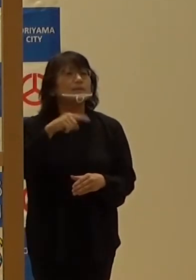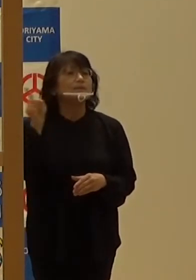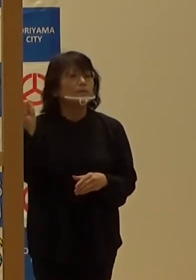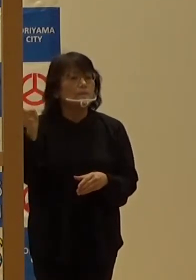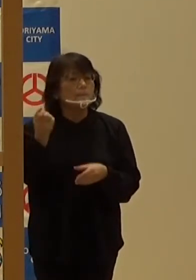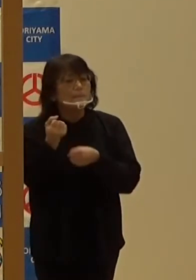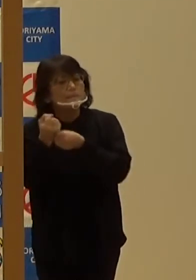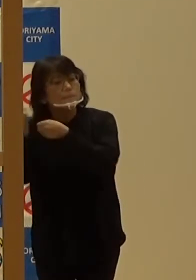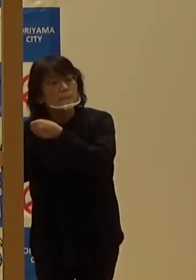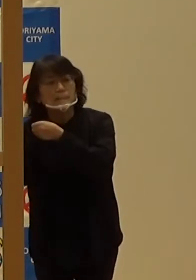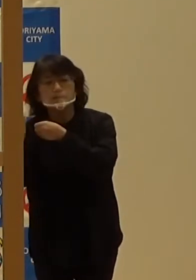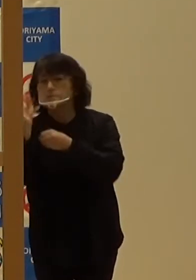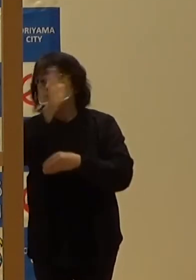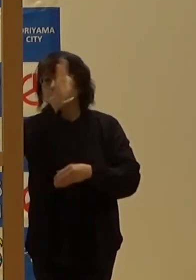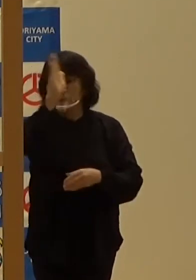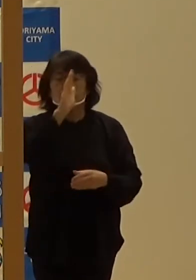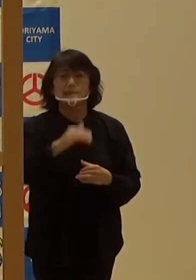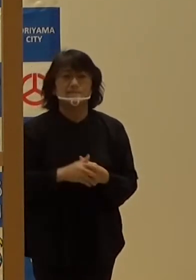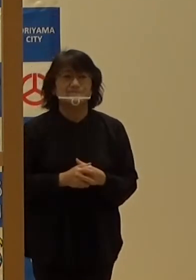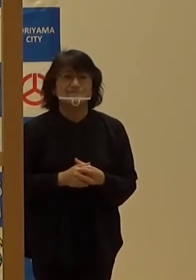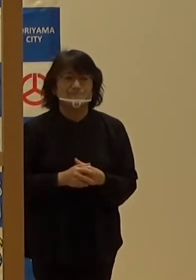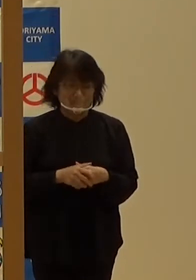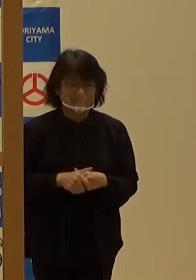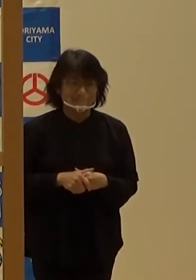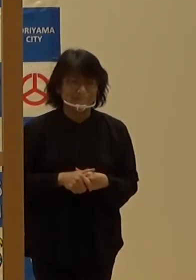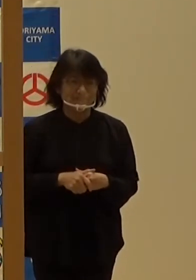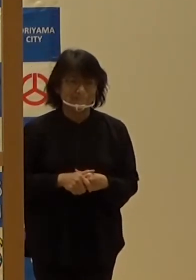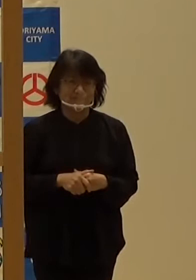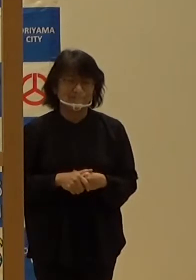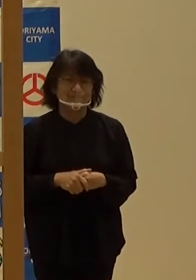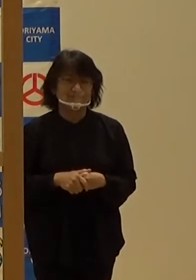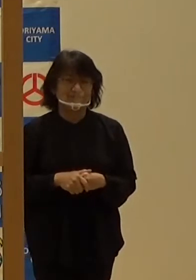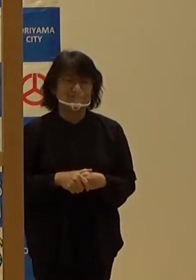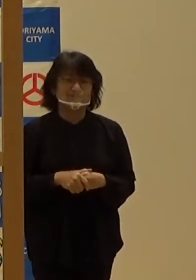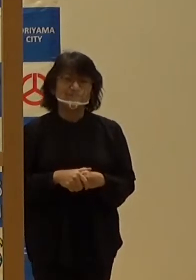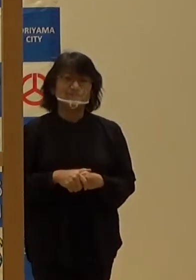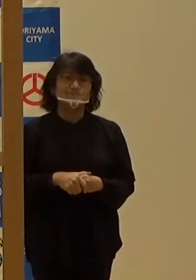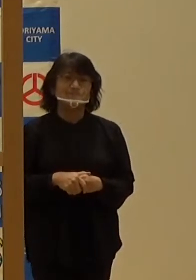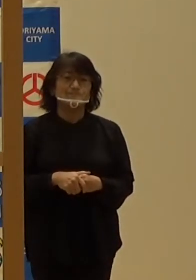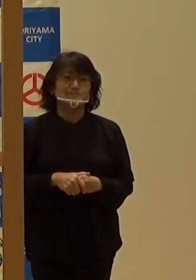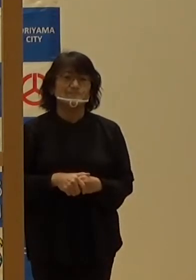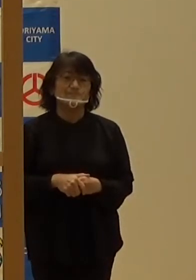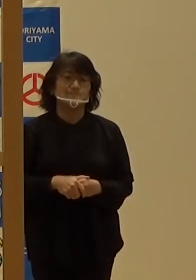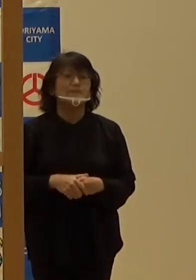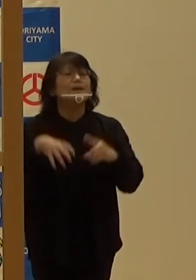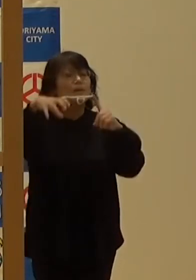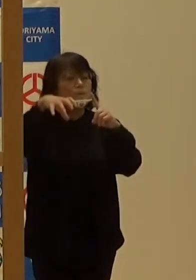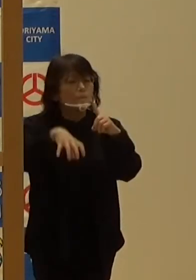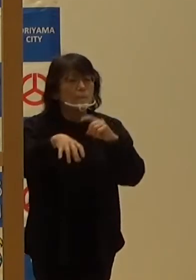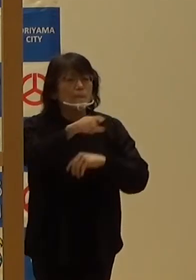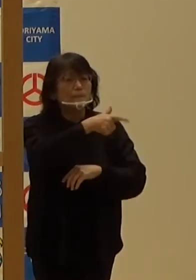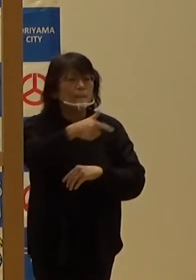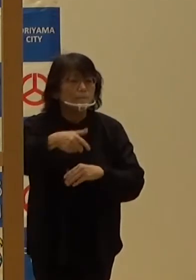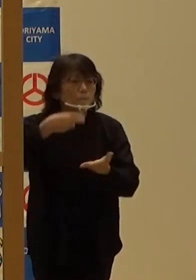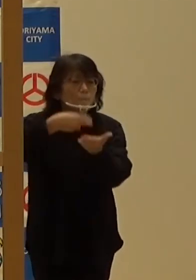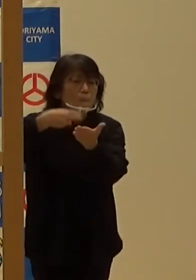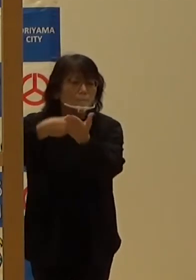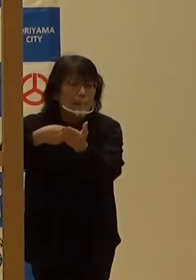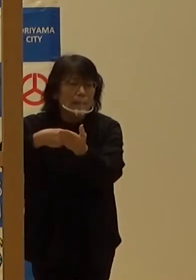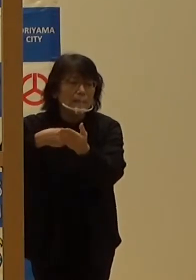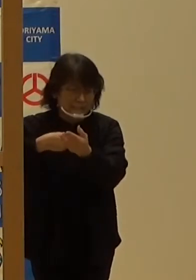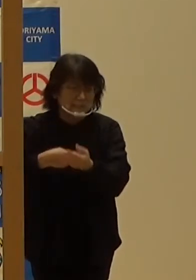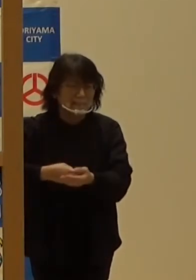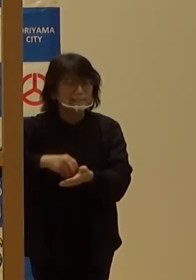ですが、せっかく非常にあの公園法というのはあの規制が厳しいんですが、そこを解いてです